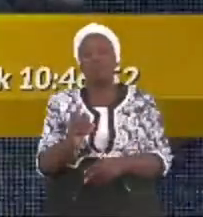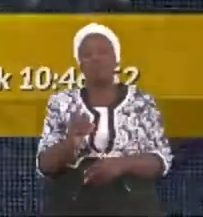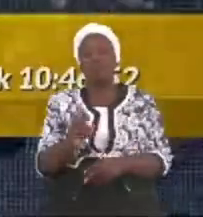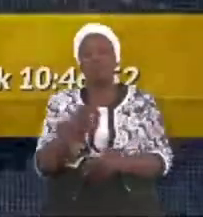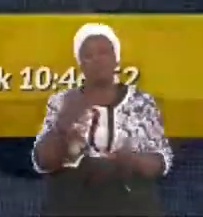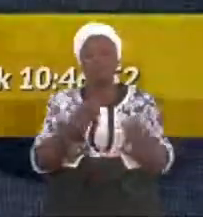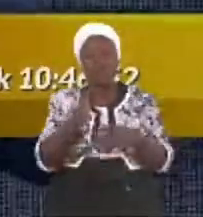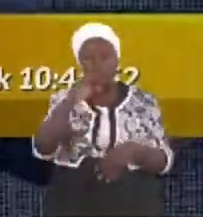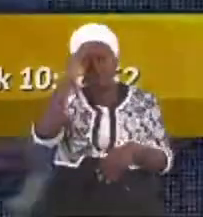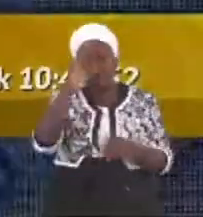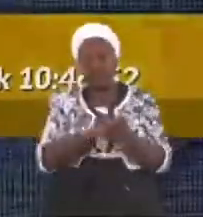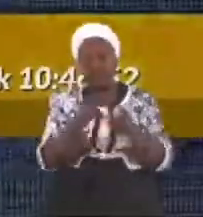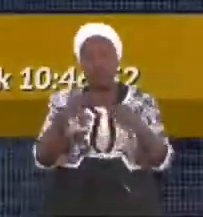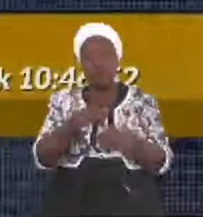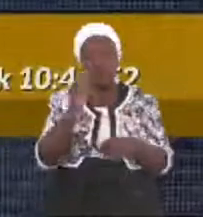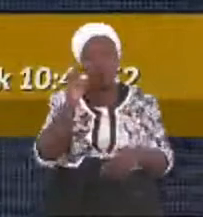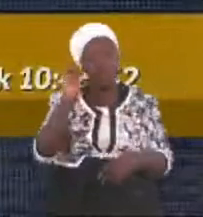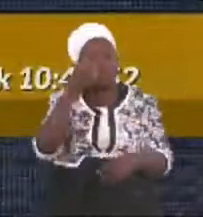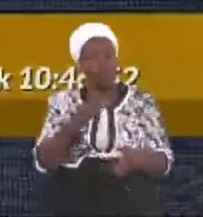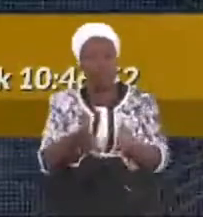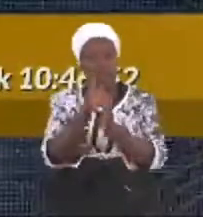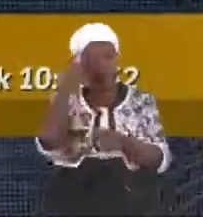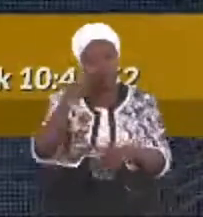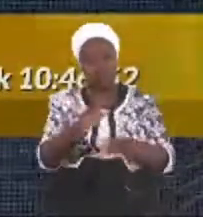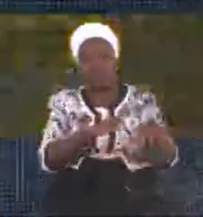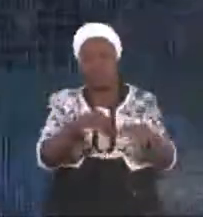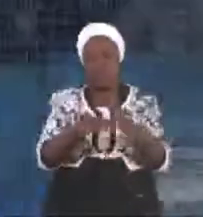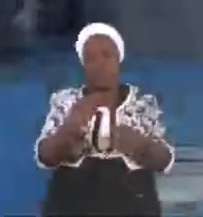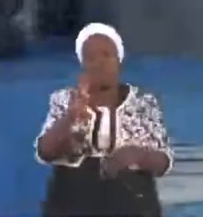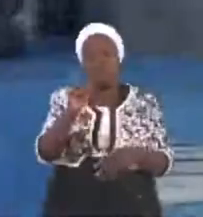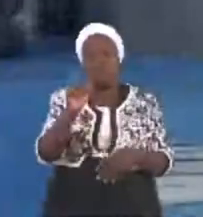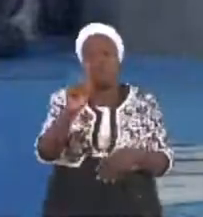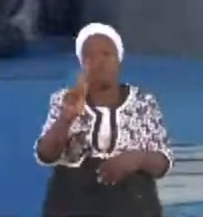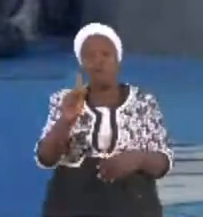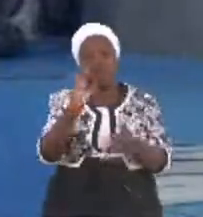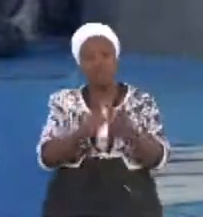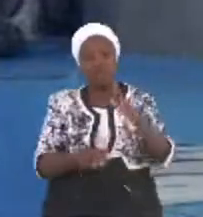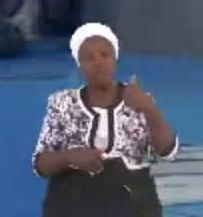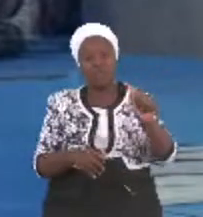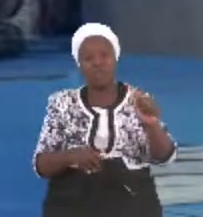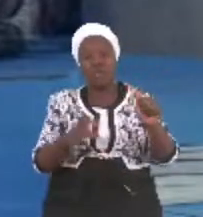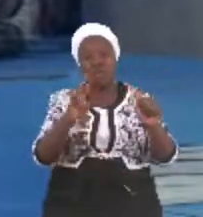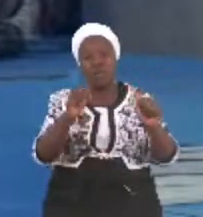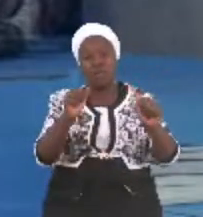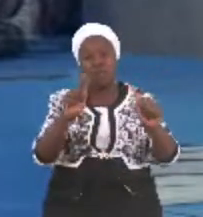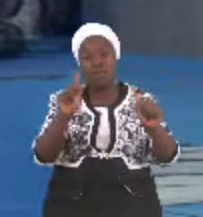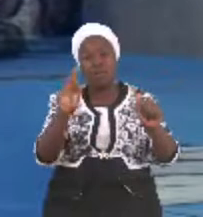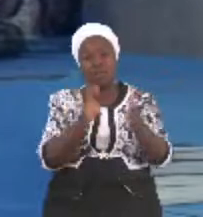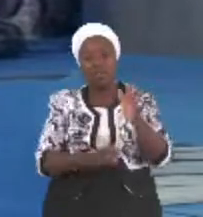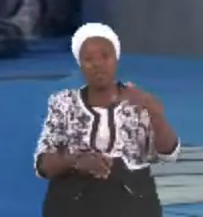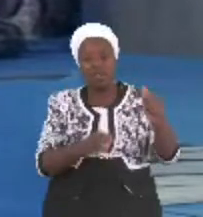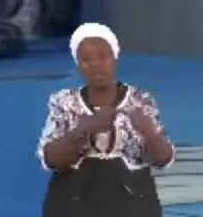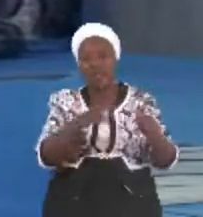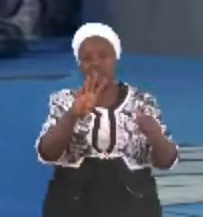venu, il demandait la miséricorde. En Marc chapitre 10, Marc chapitre 10, verset